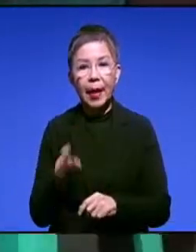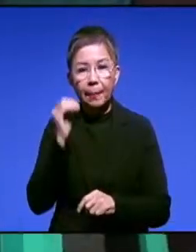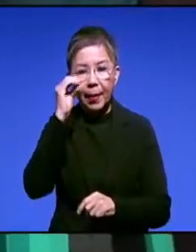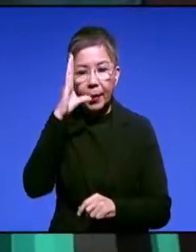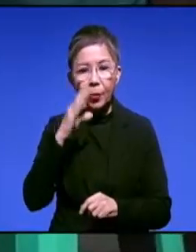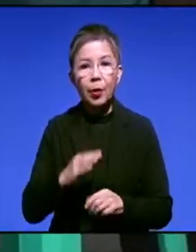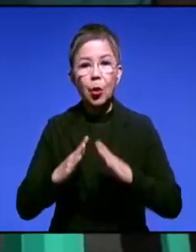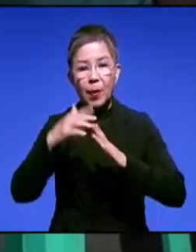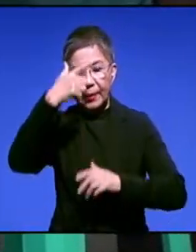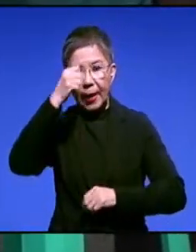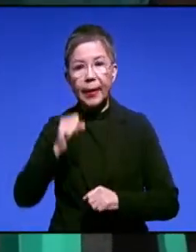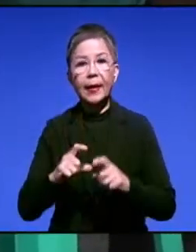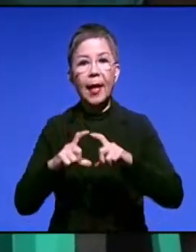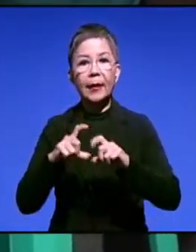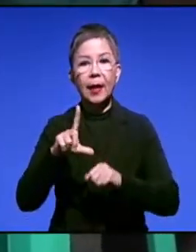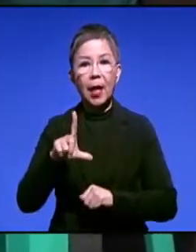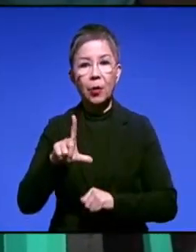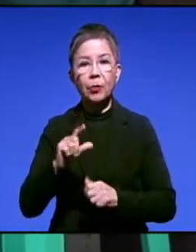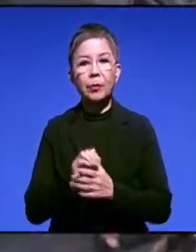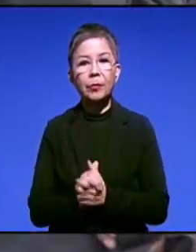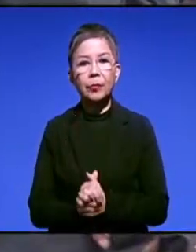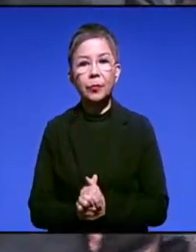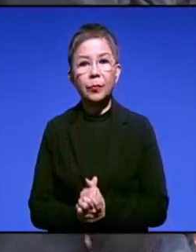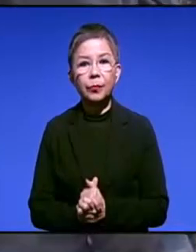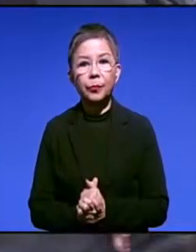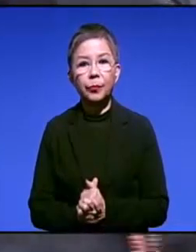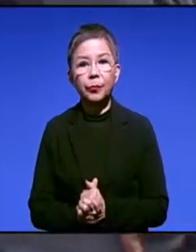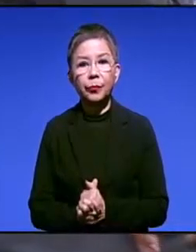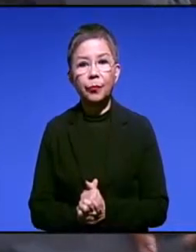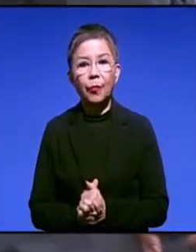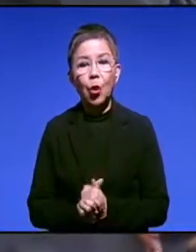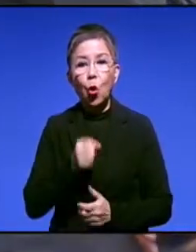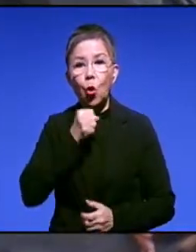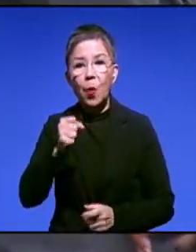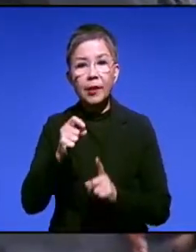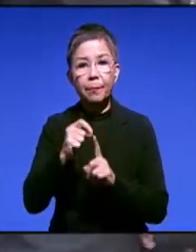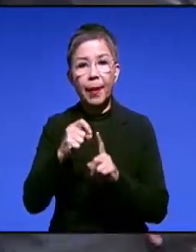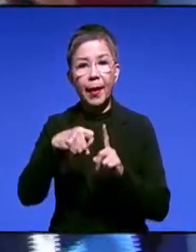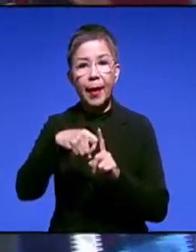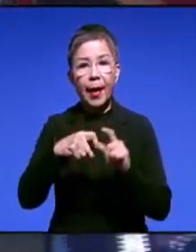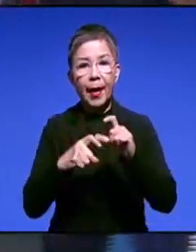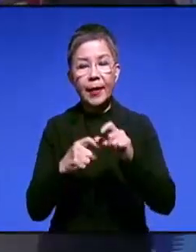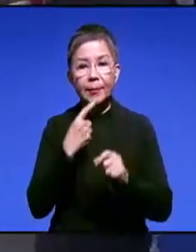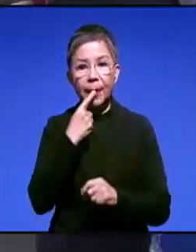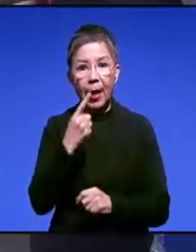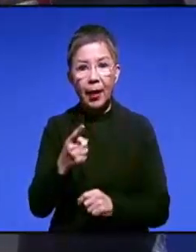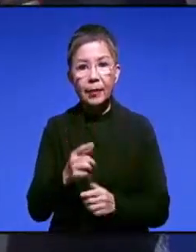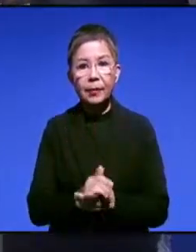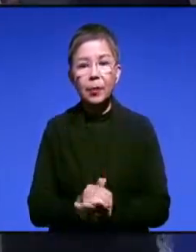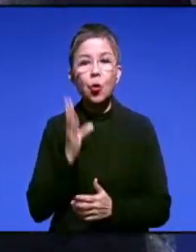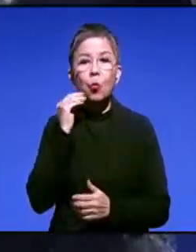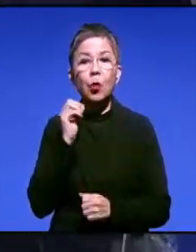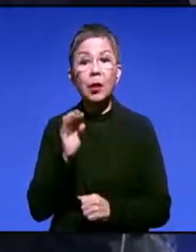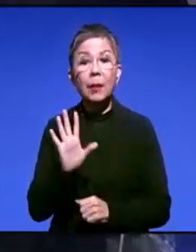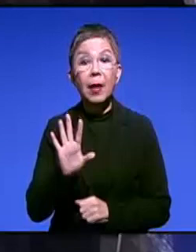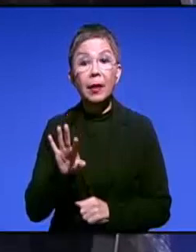Sakit Angkatan Laut Minto Harjo, Bendungan Hilir, Jakarta Pusat. Humas fraksi PKS Zakaria menyatakan pria 54